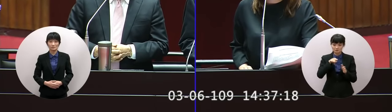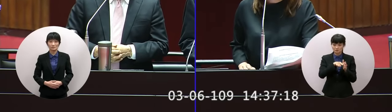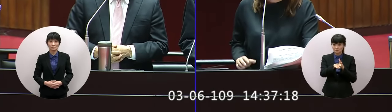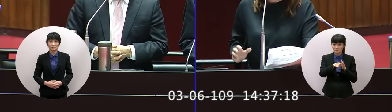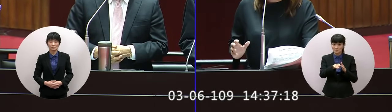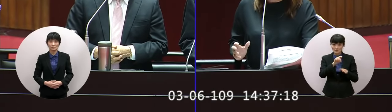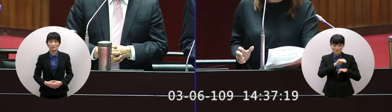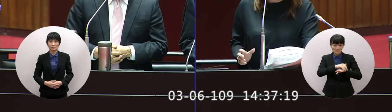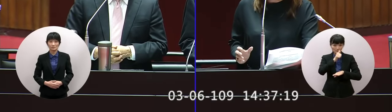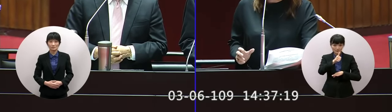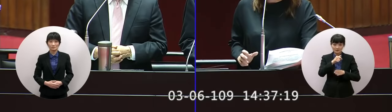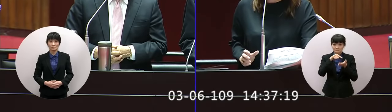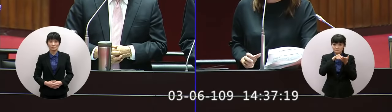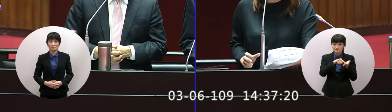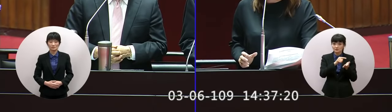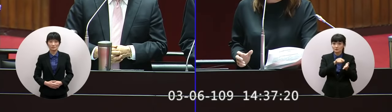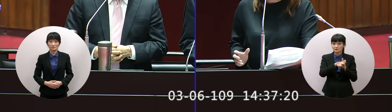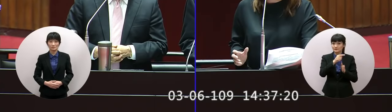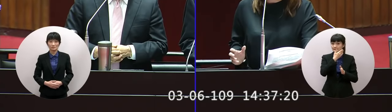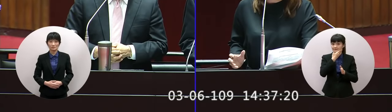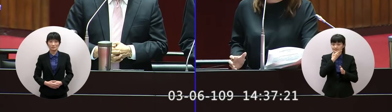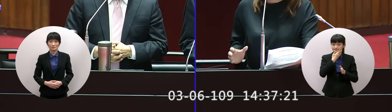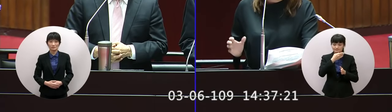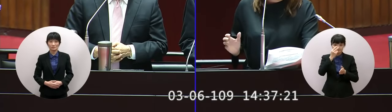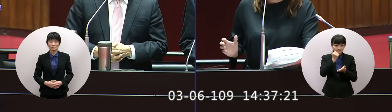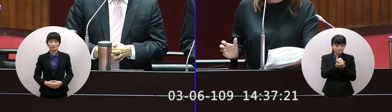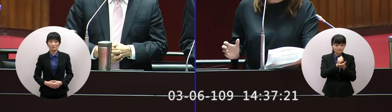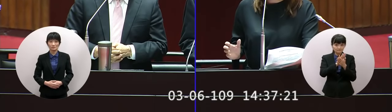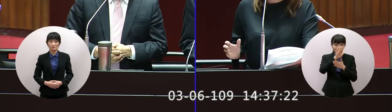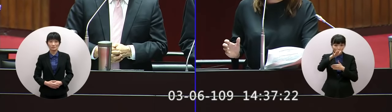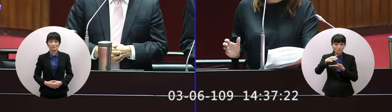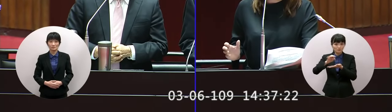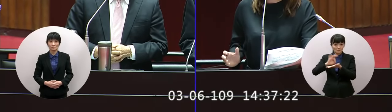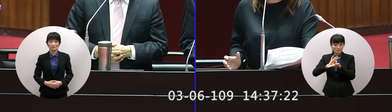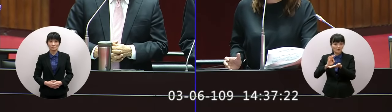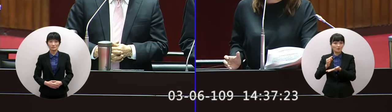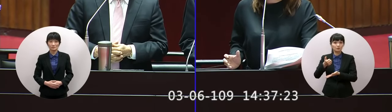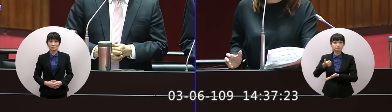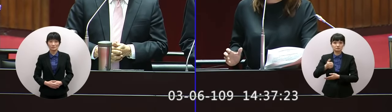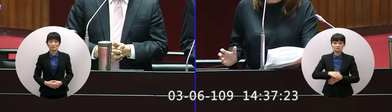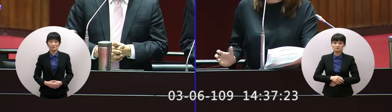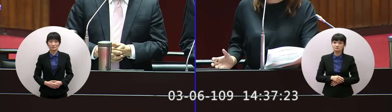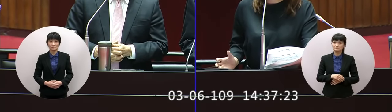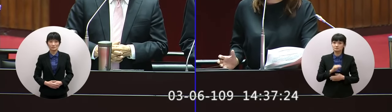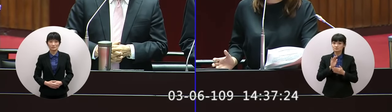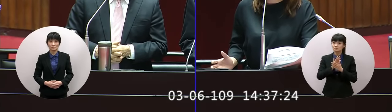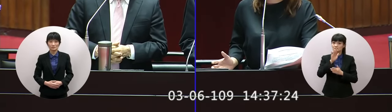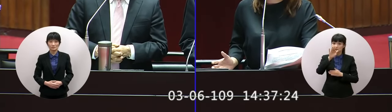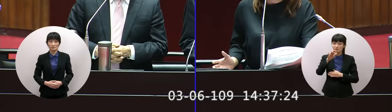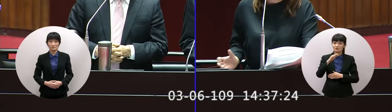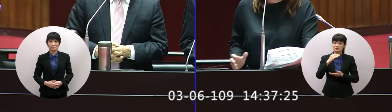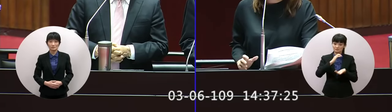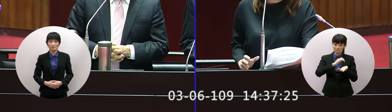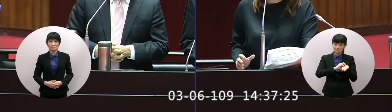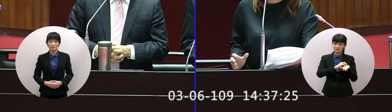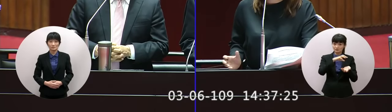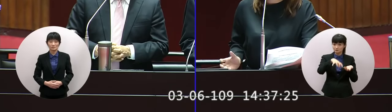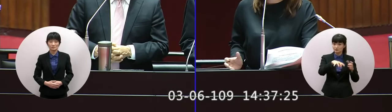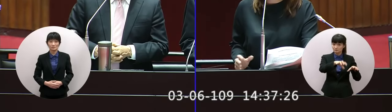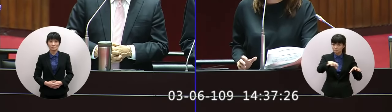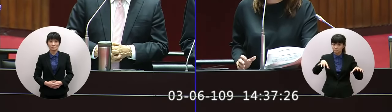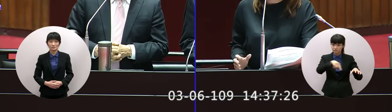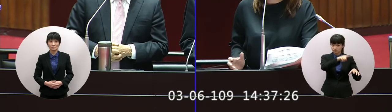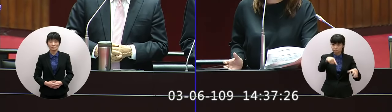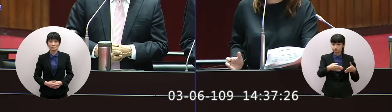一条路。所以刚刚院长有提到说未来像我们的一些医疗院所，因为它需求量非常大，还有像我